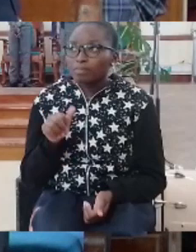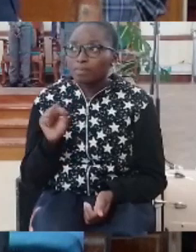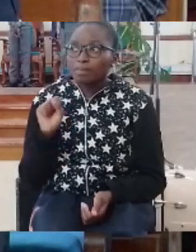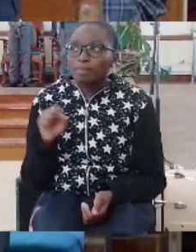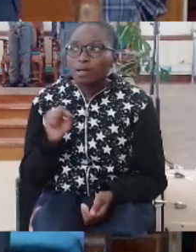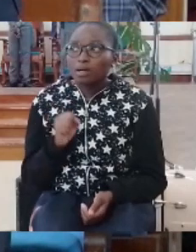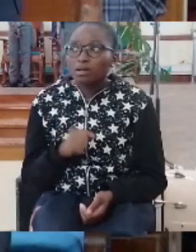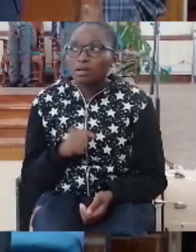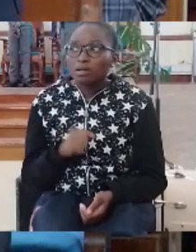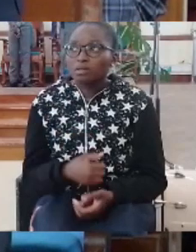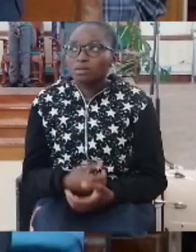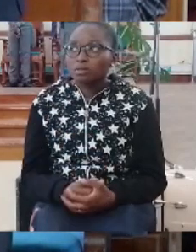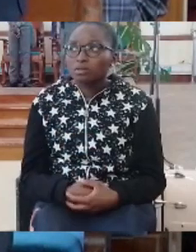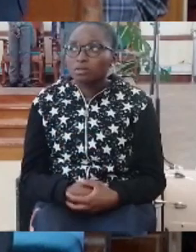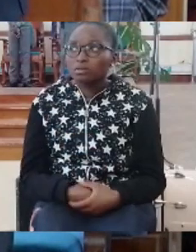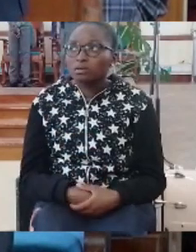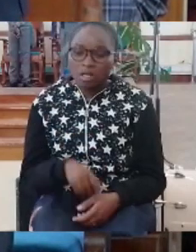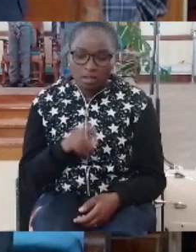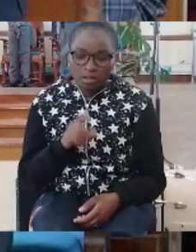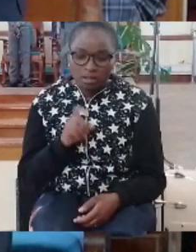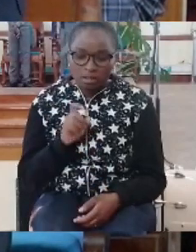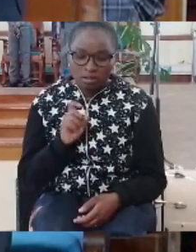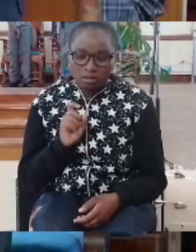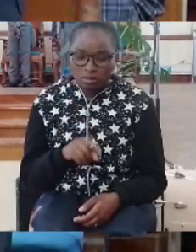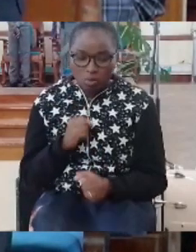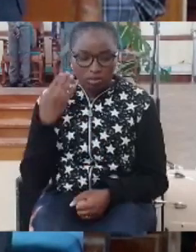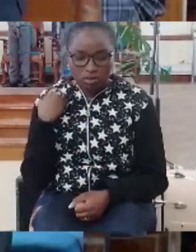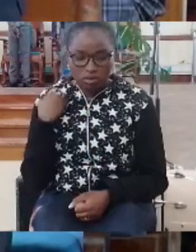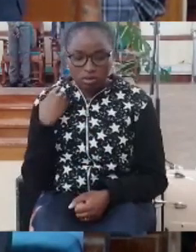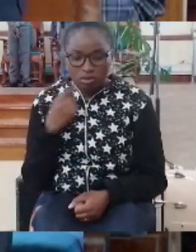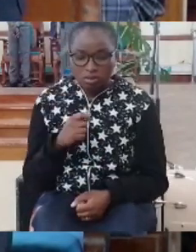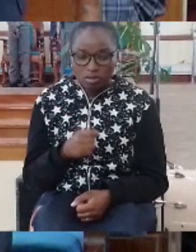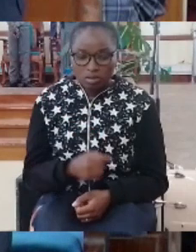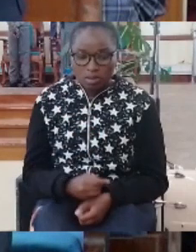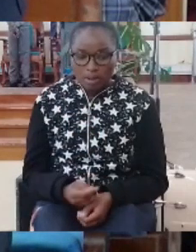tuone. You are in it, oh God. And you are walking behind the scenes.